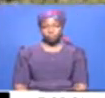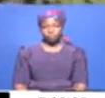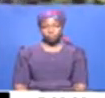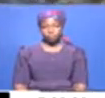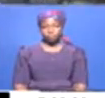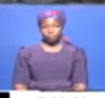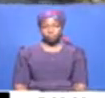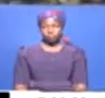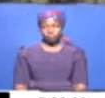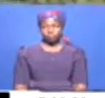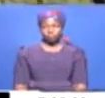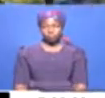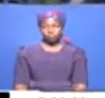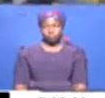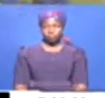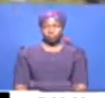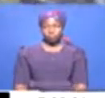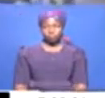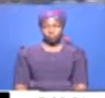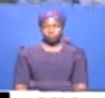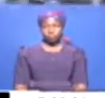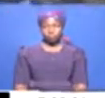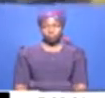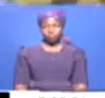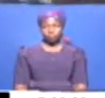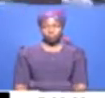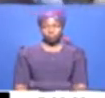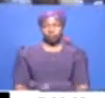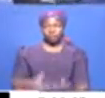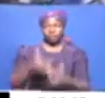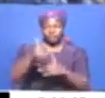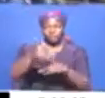they've given it to El Bakkali. Mkondo ujao wa